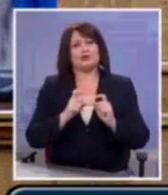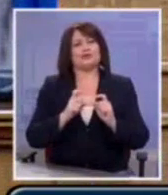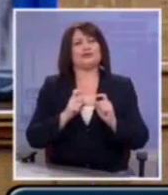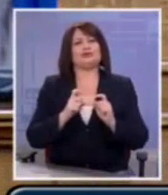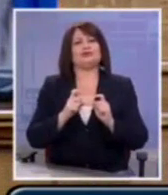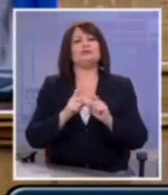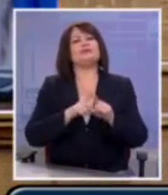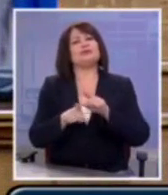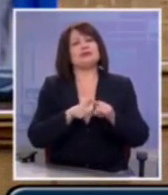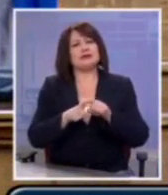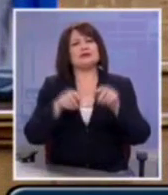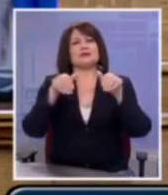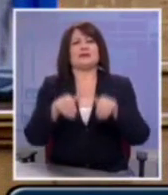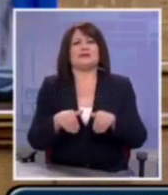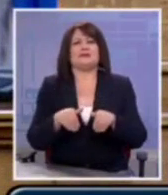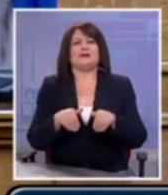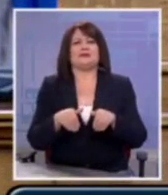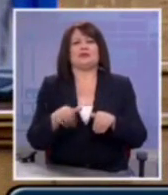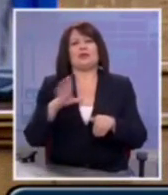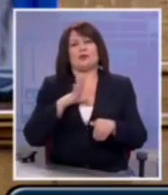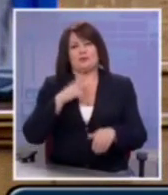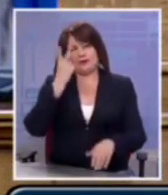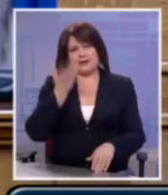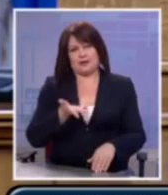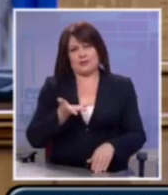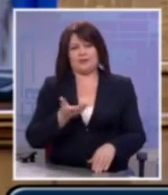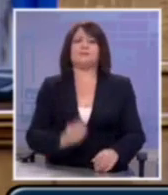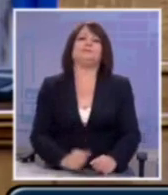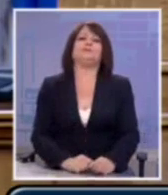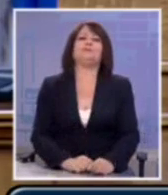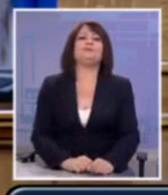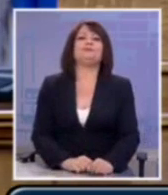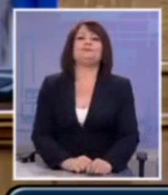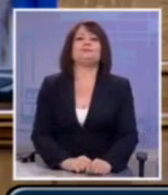σε σχέση με τον σεβασμό των ανθρωπίνων δικαιωμάτων.